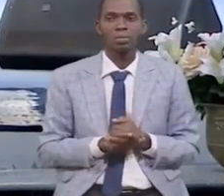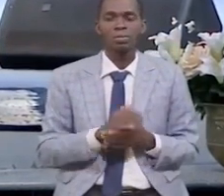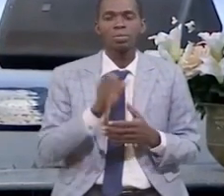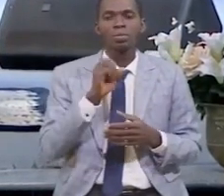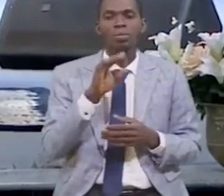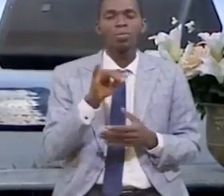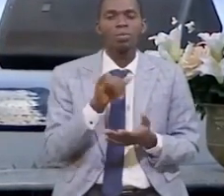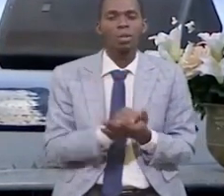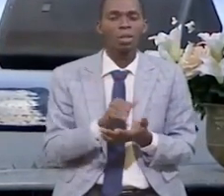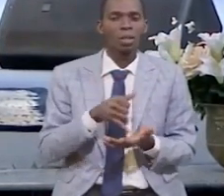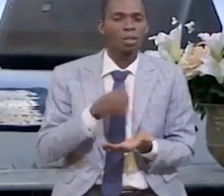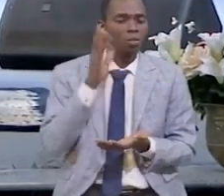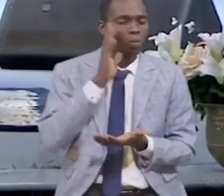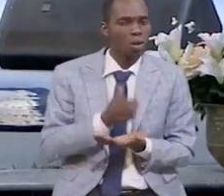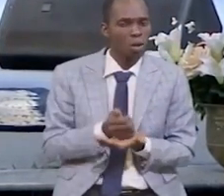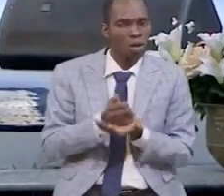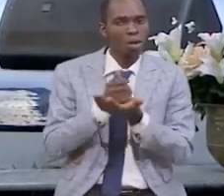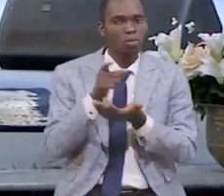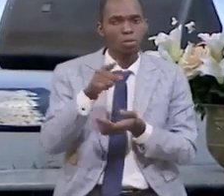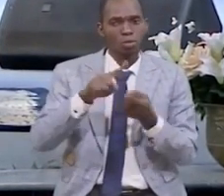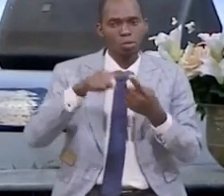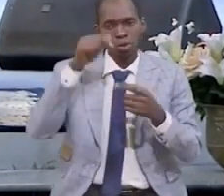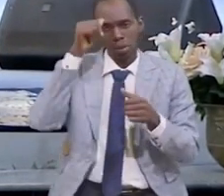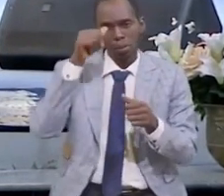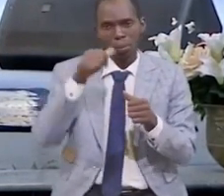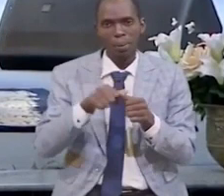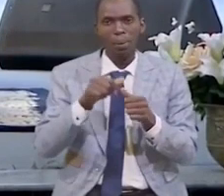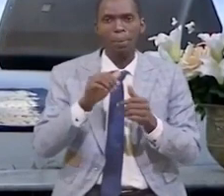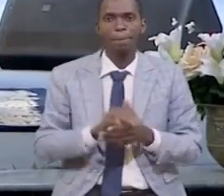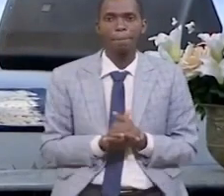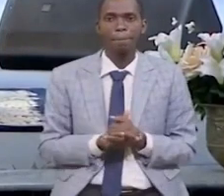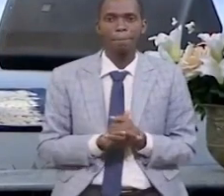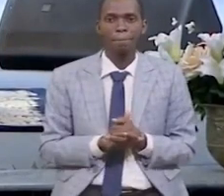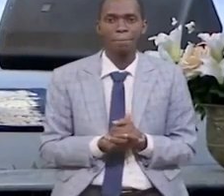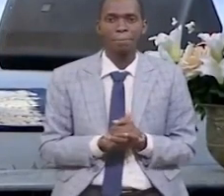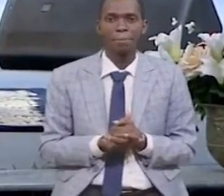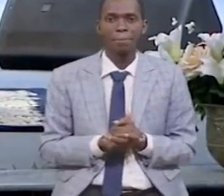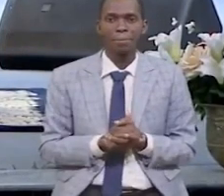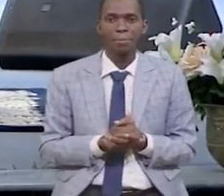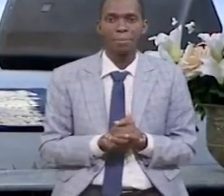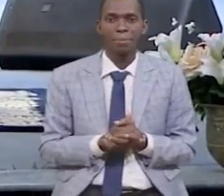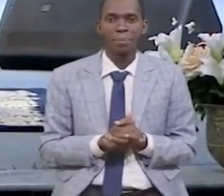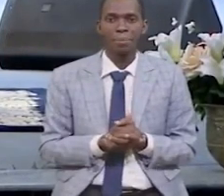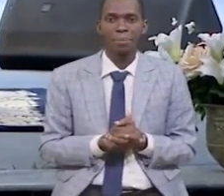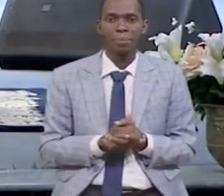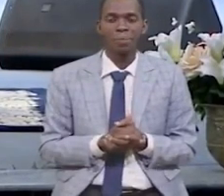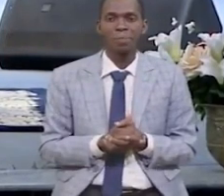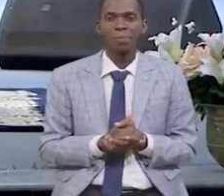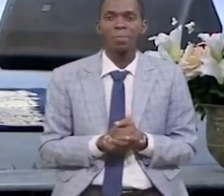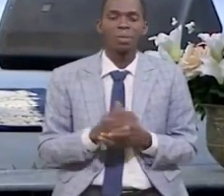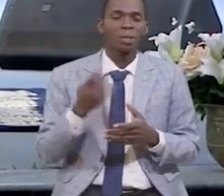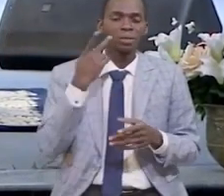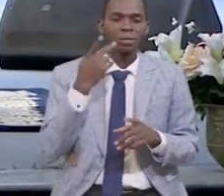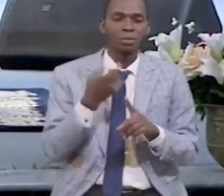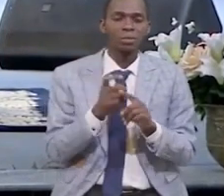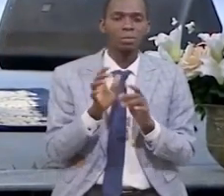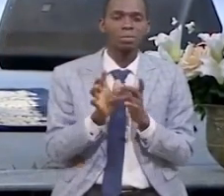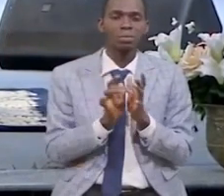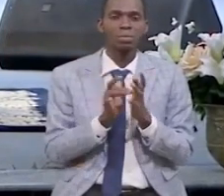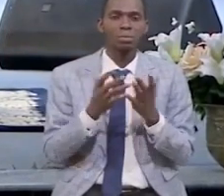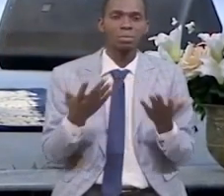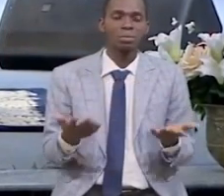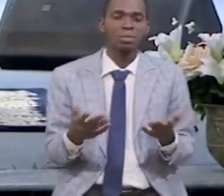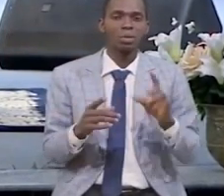it will help you to remember. తద్వారా అది మీకు జ్ఞాపకం పెట్టుకోవడానికి సహాయం చేస్తుంది. As you look at 1 Corinthians chapter